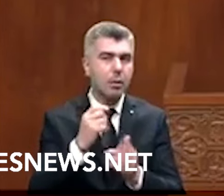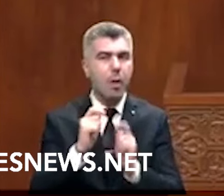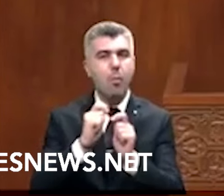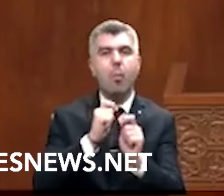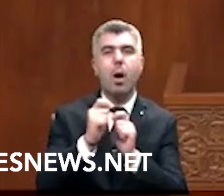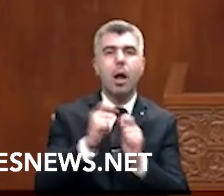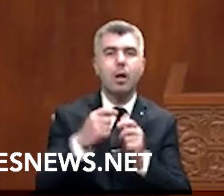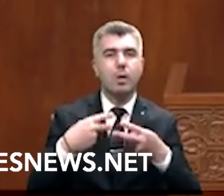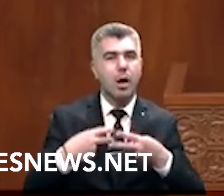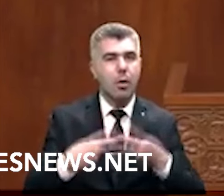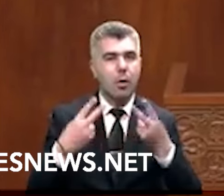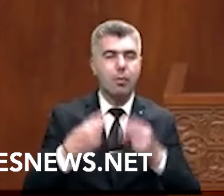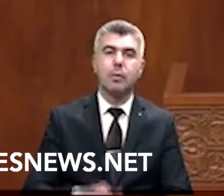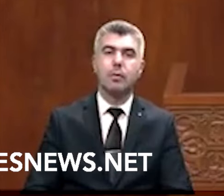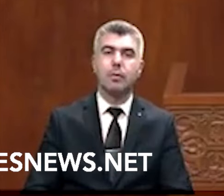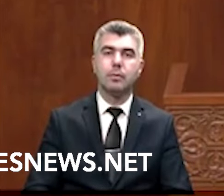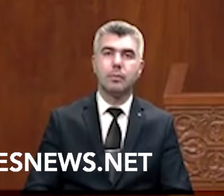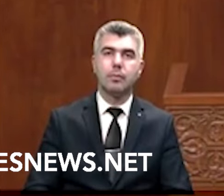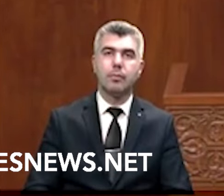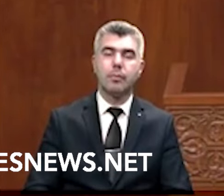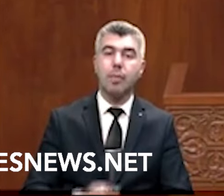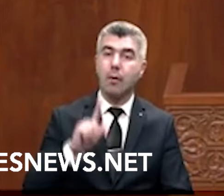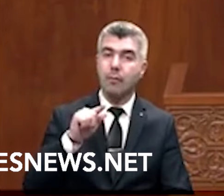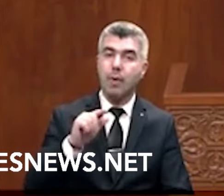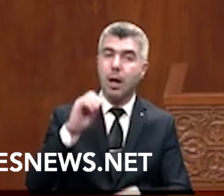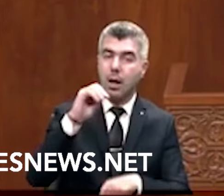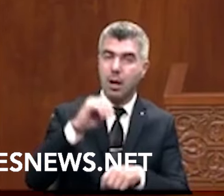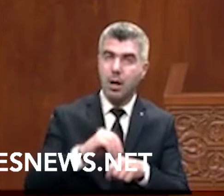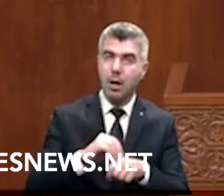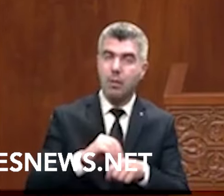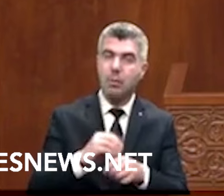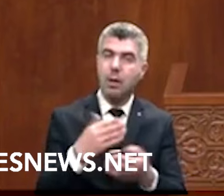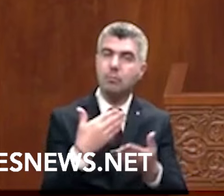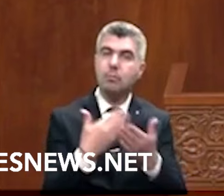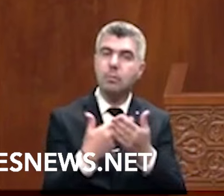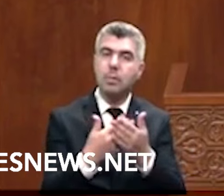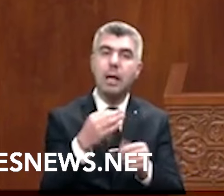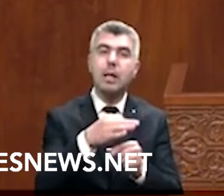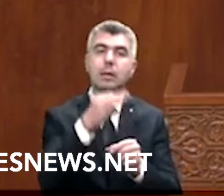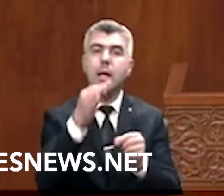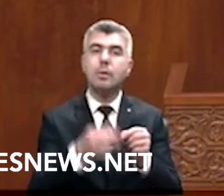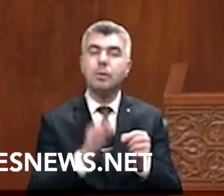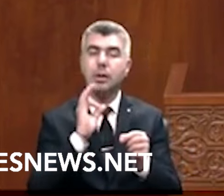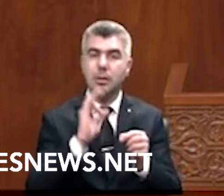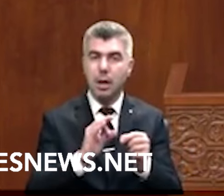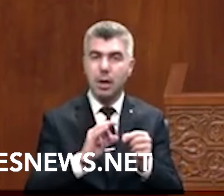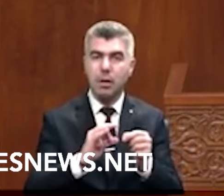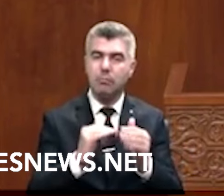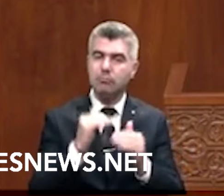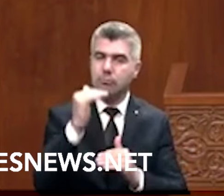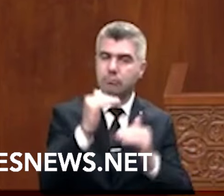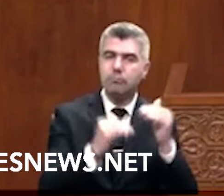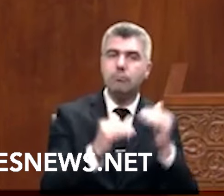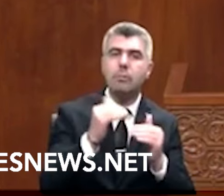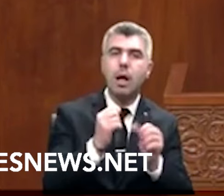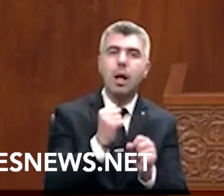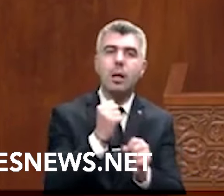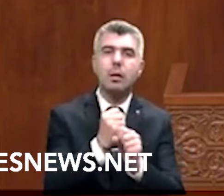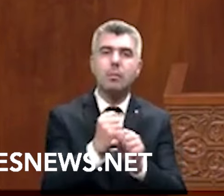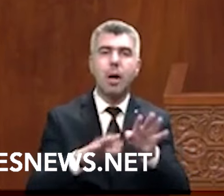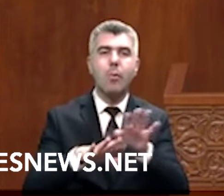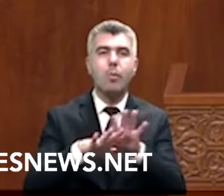والنقاش او فيما يتعلق كذلك بوقع واثر هذه النتائج على مختلف الفئات النشطه في